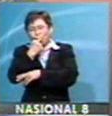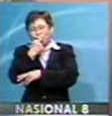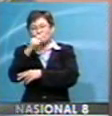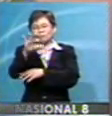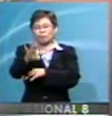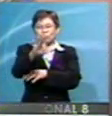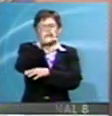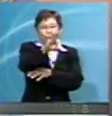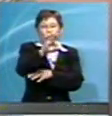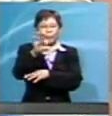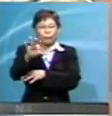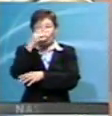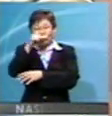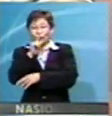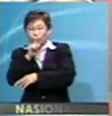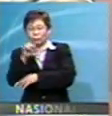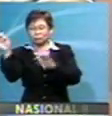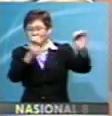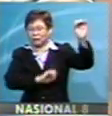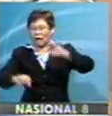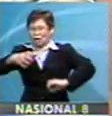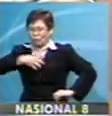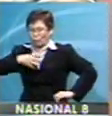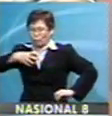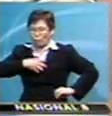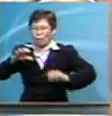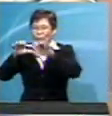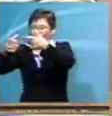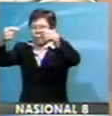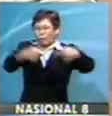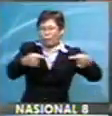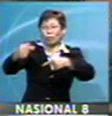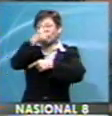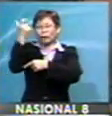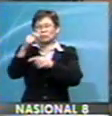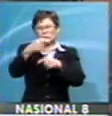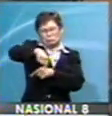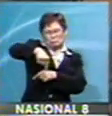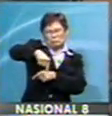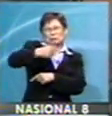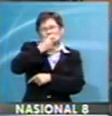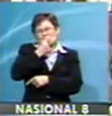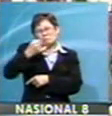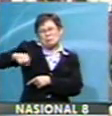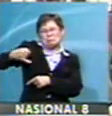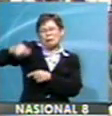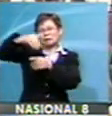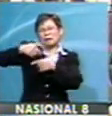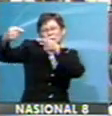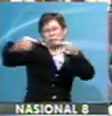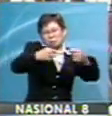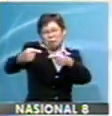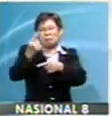terpilih I bagi memasti tiada lagi rungutan di kalangan pasukan bertanding akibat mutu pengadilan cukup rendah saingan Liga